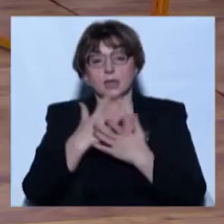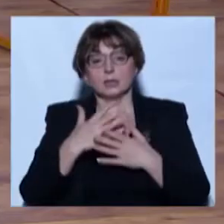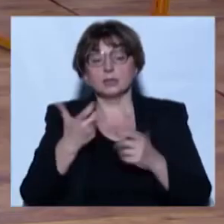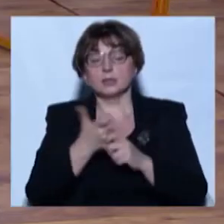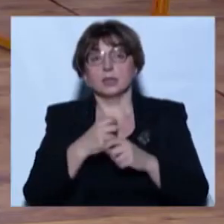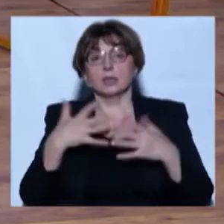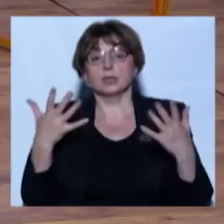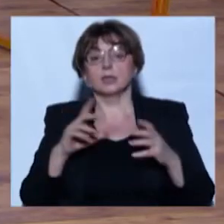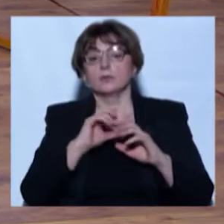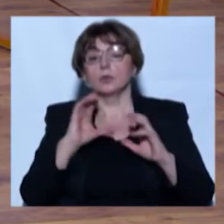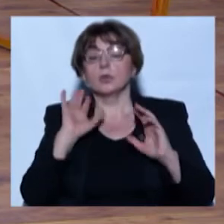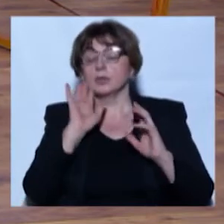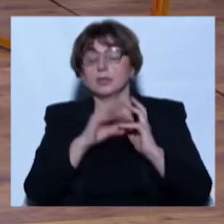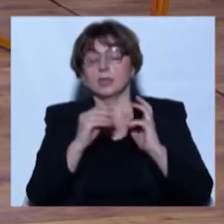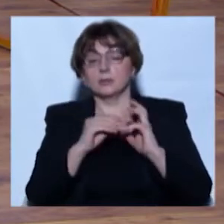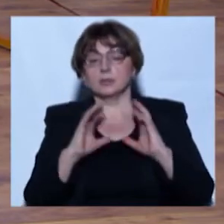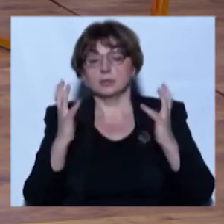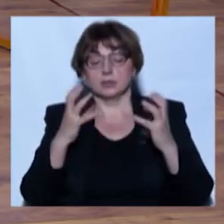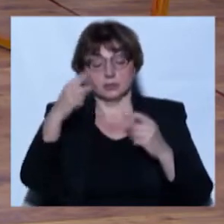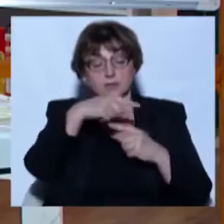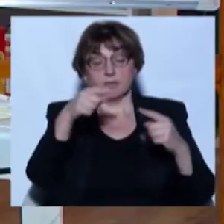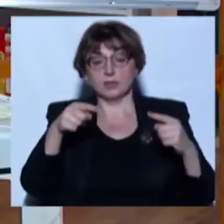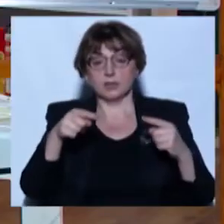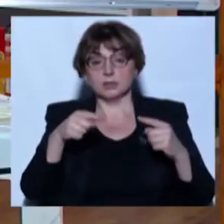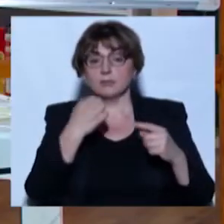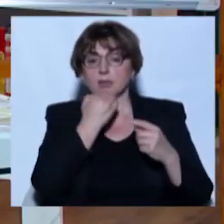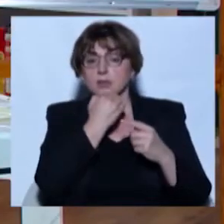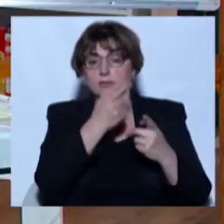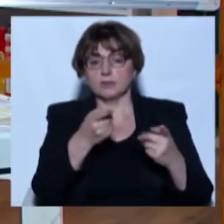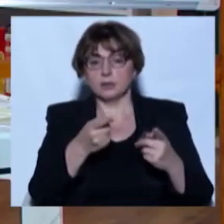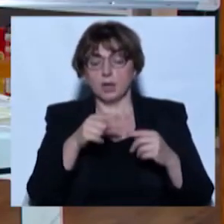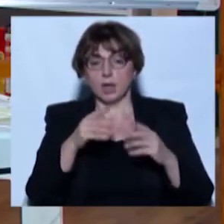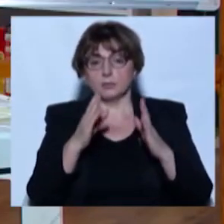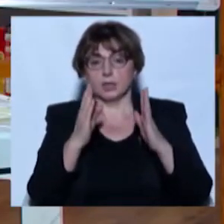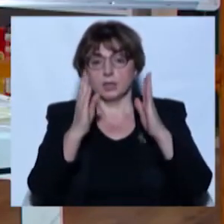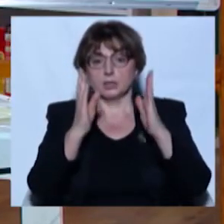անատեպս, դետամից ասես խատասխա սագանս։ Ամդրուս չտիլի չնտեպախոս,